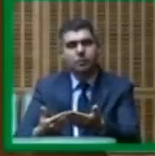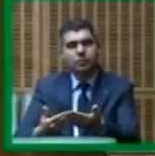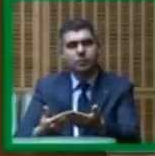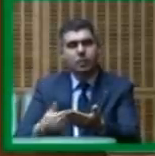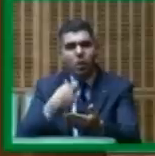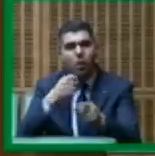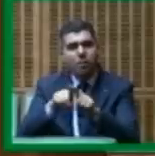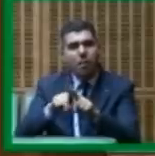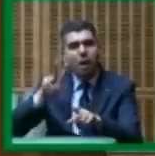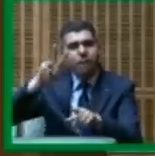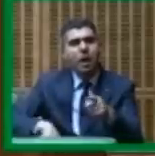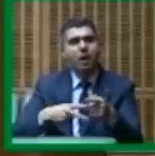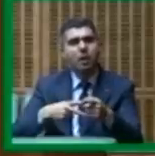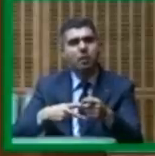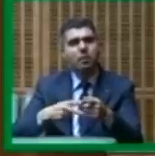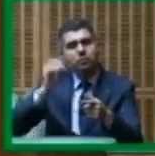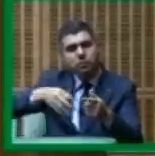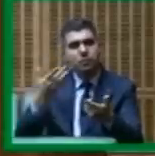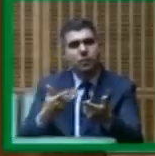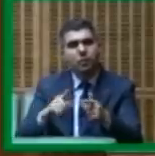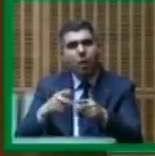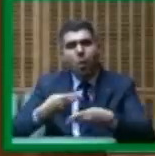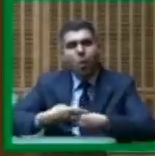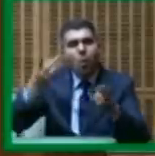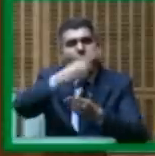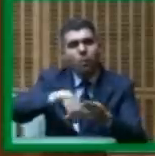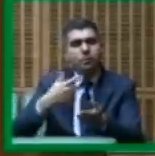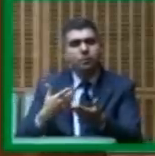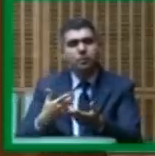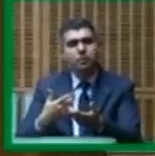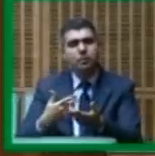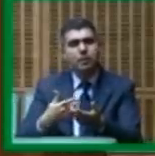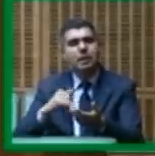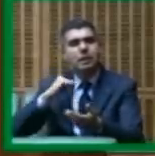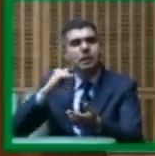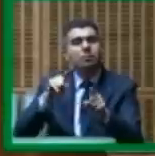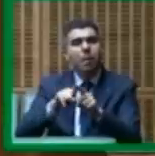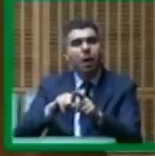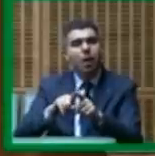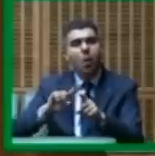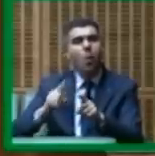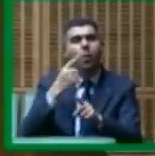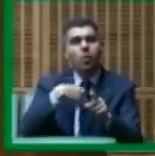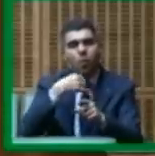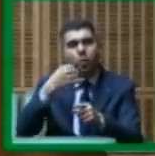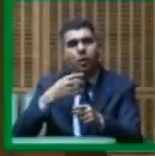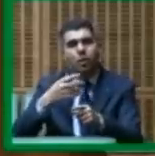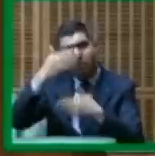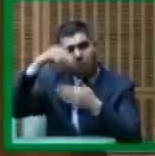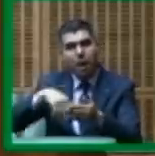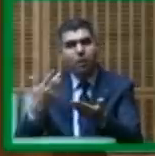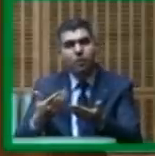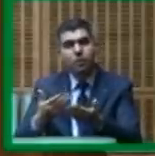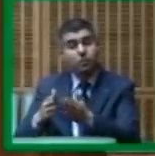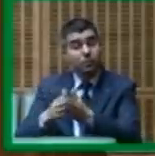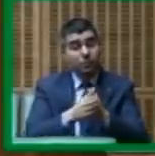هي الحقيقه وهذا هو الواقع، ولا بدنا نقولوه، وخصنا شي واحد يقولوا في هذا المغرب. لان واحد النهار